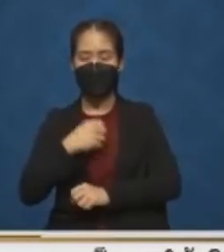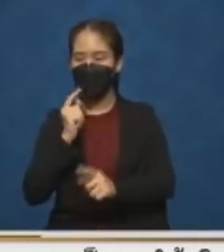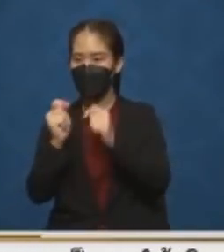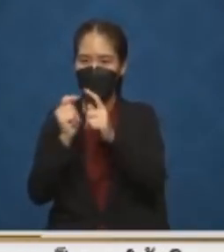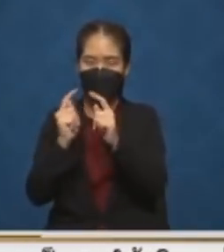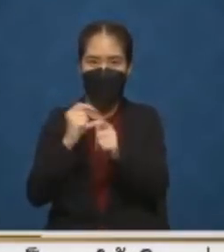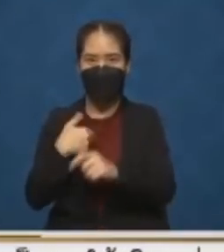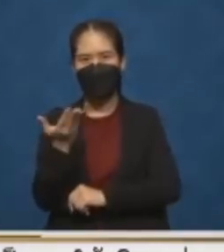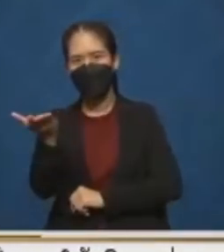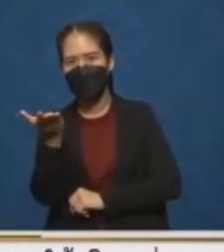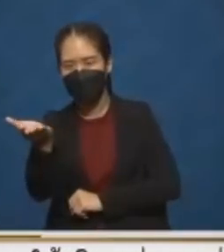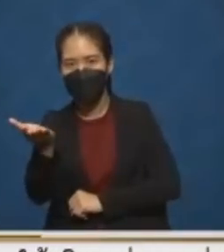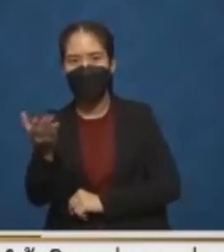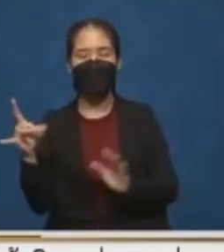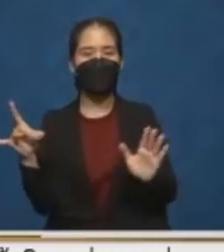ถอดใจบอกวายากมาก